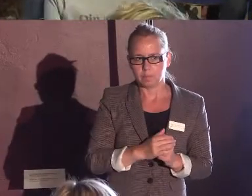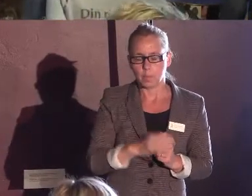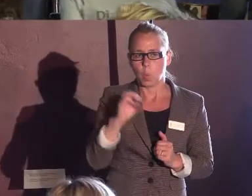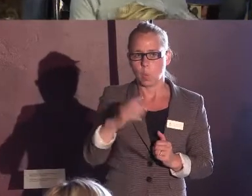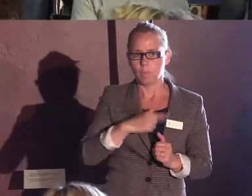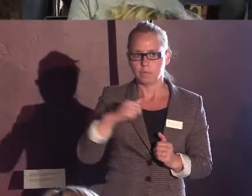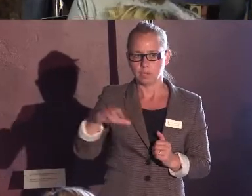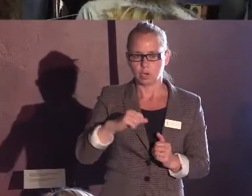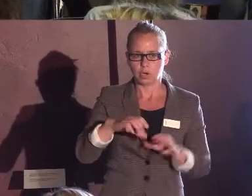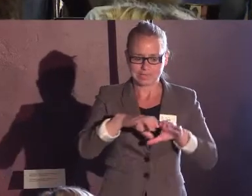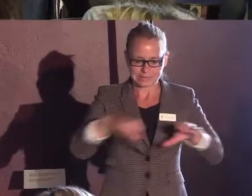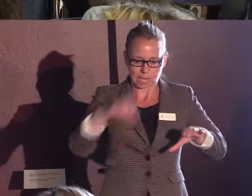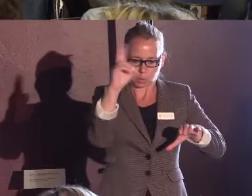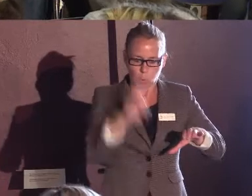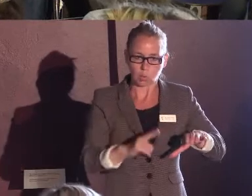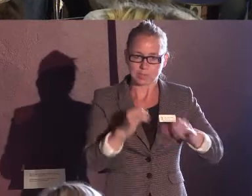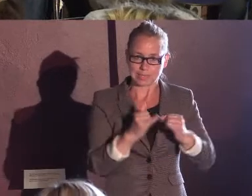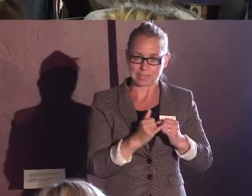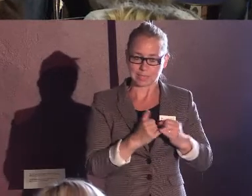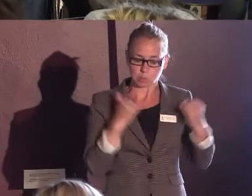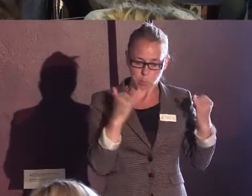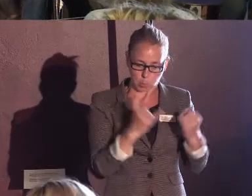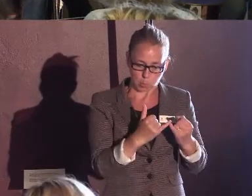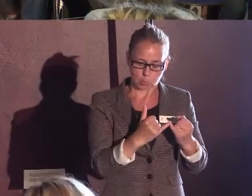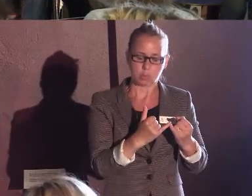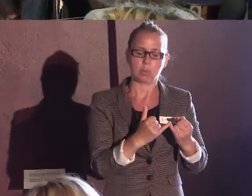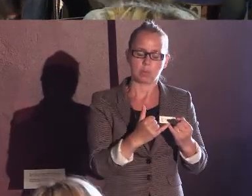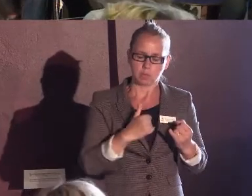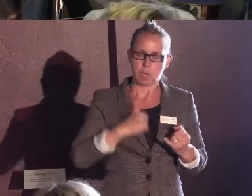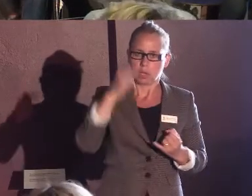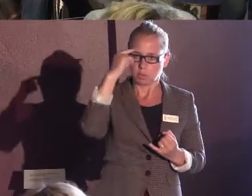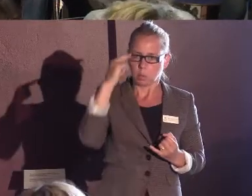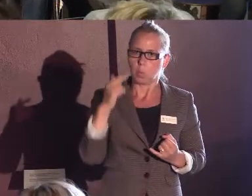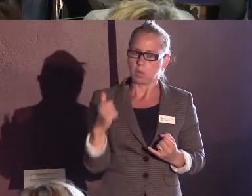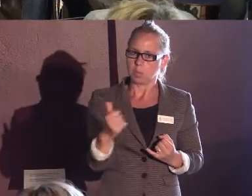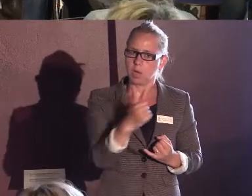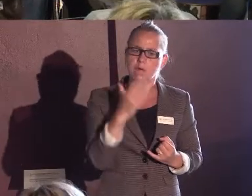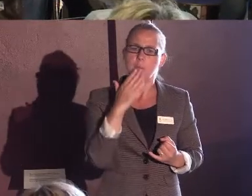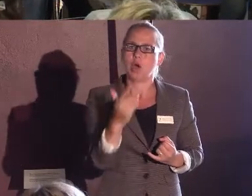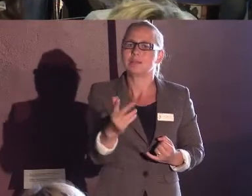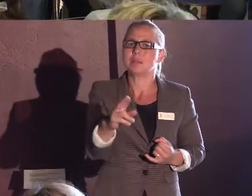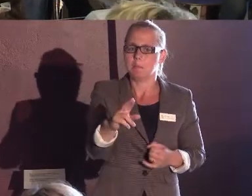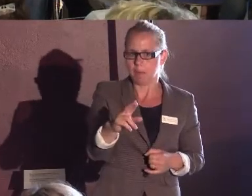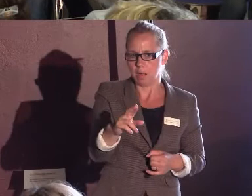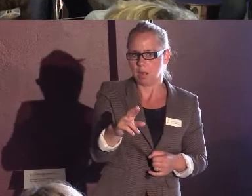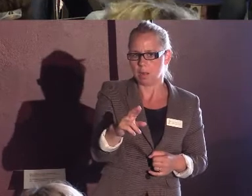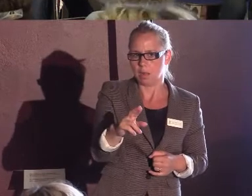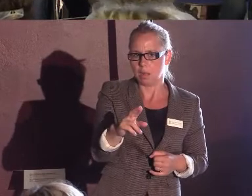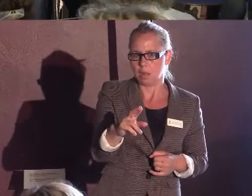om vi tar scenkonstinstitutionerna så tror jag att man behöver bra exempel för